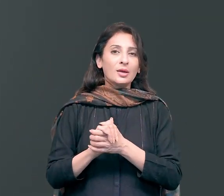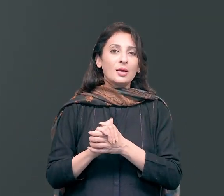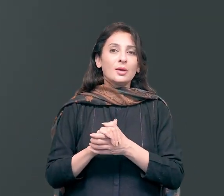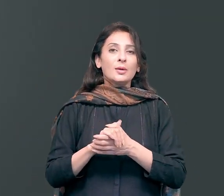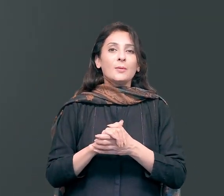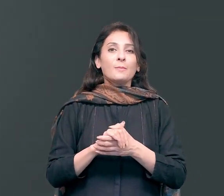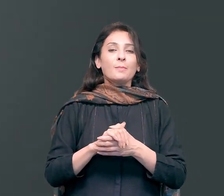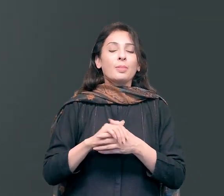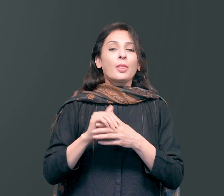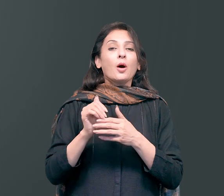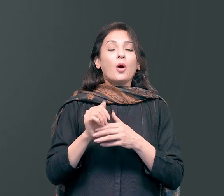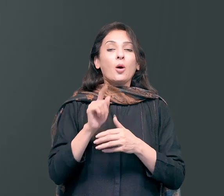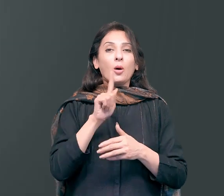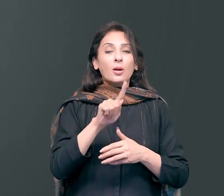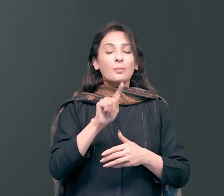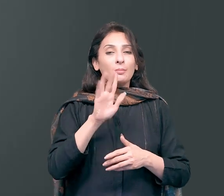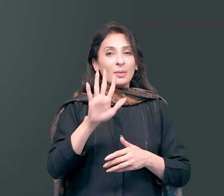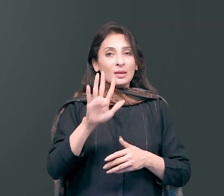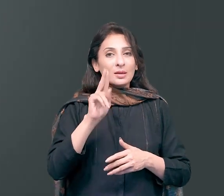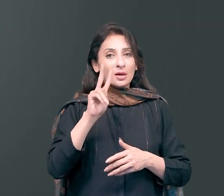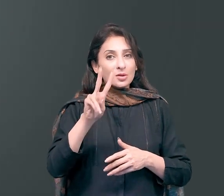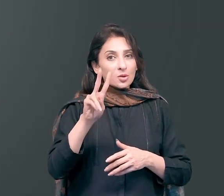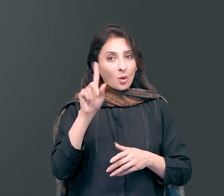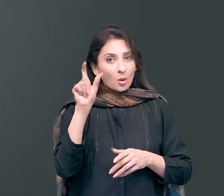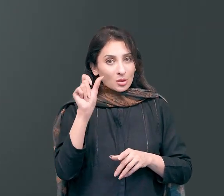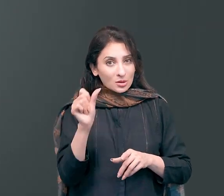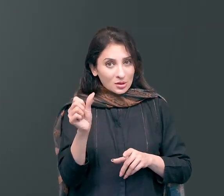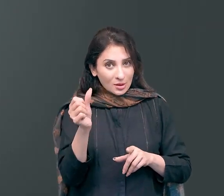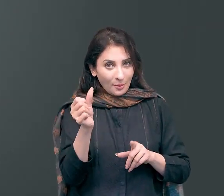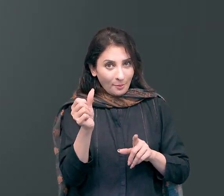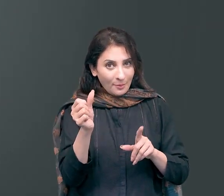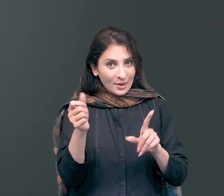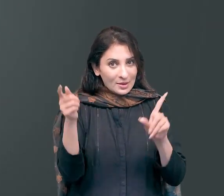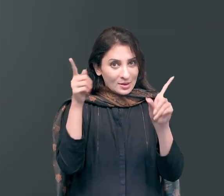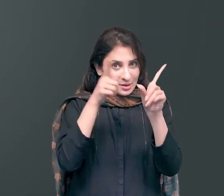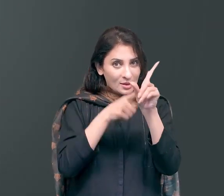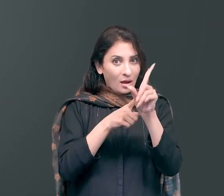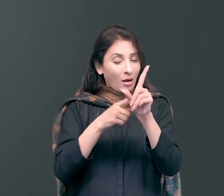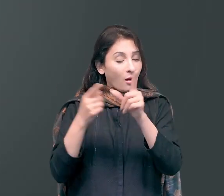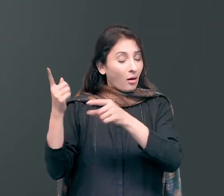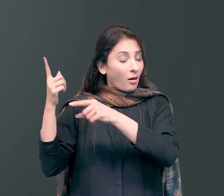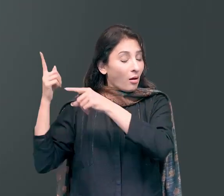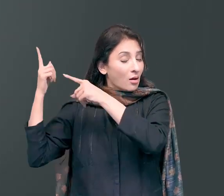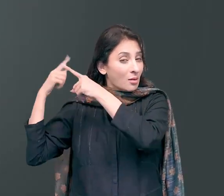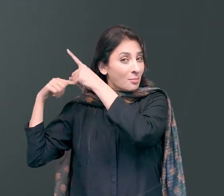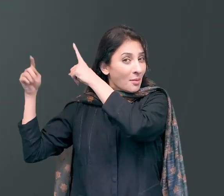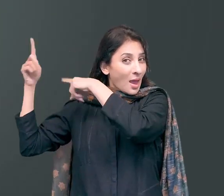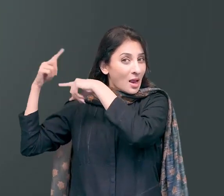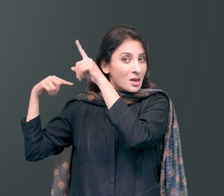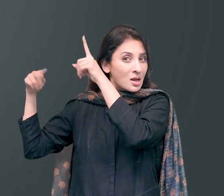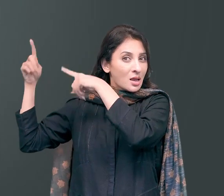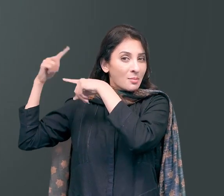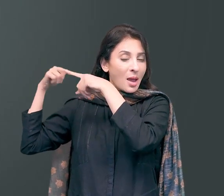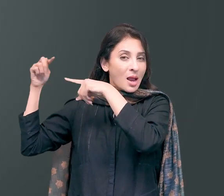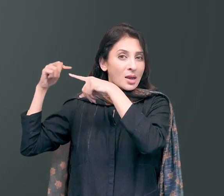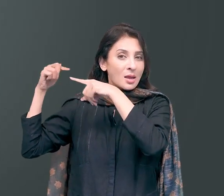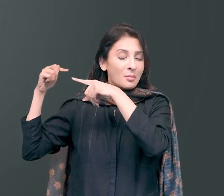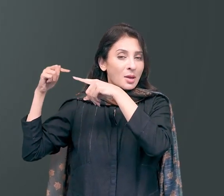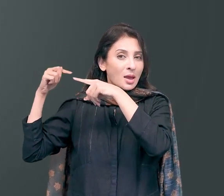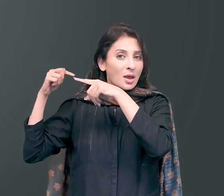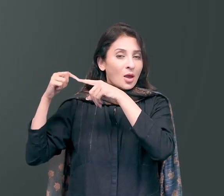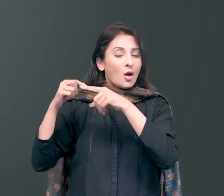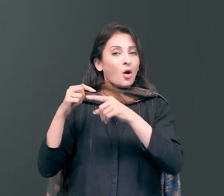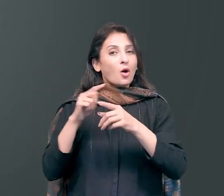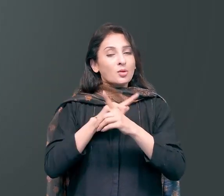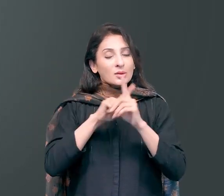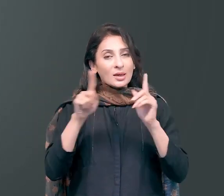1526 سے لے کر 1857 کی وار آف انڈیپینڈنس تک ہندوستان کے حکمران رہے۔ اچھا، جب ہم